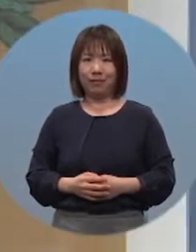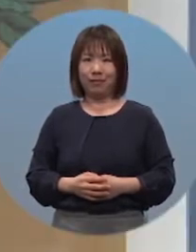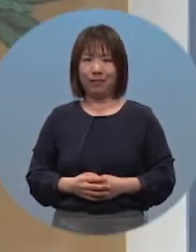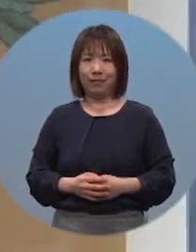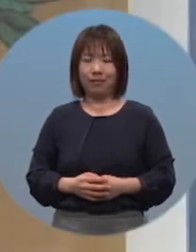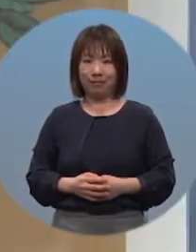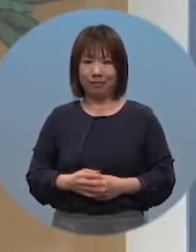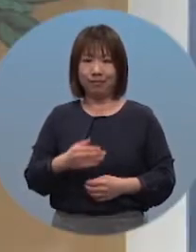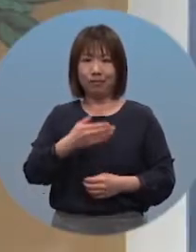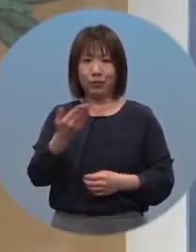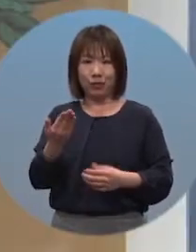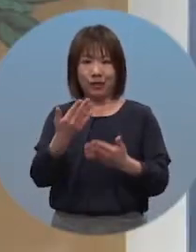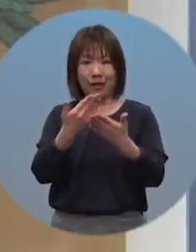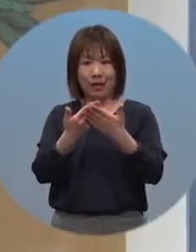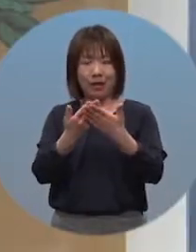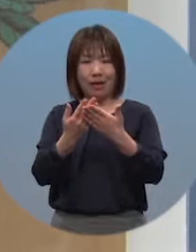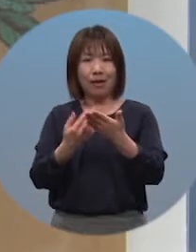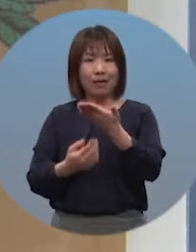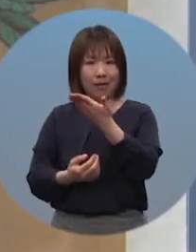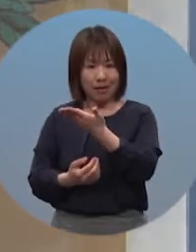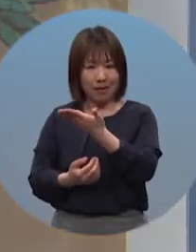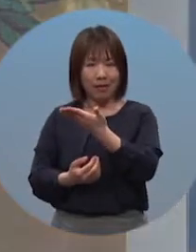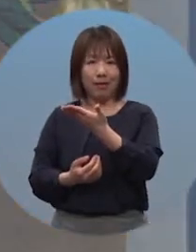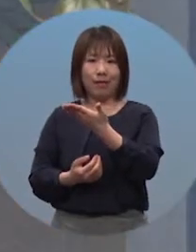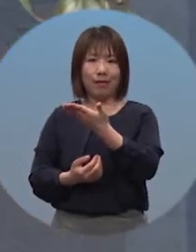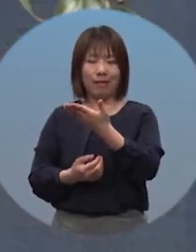続いてこちらの作品は